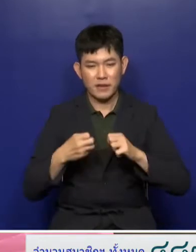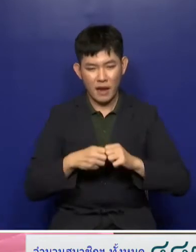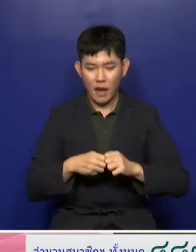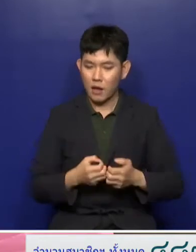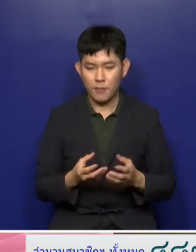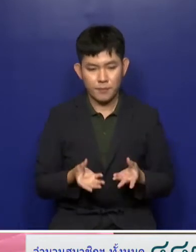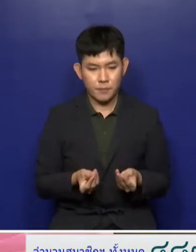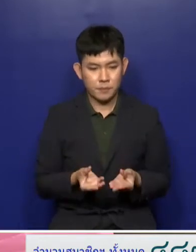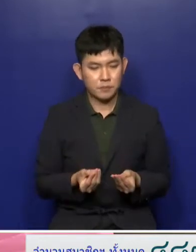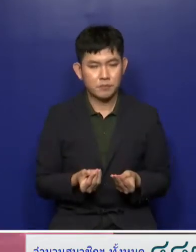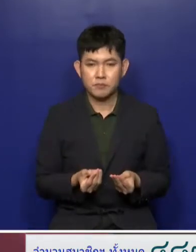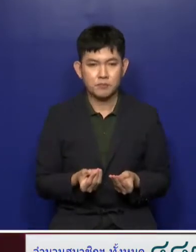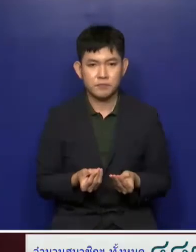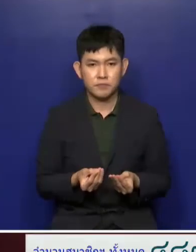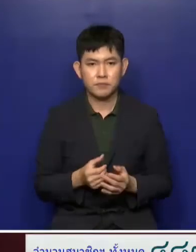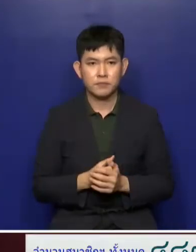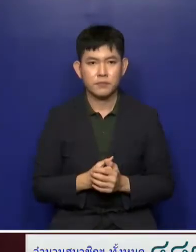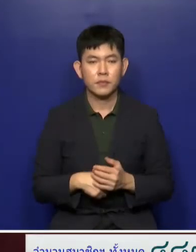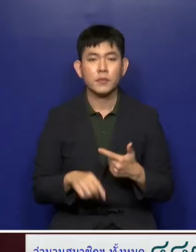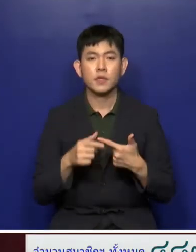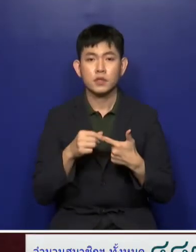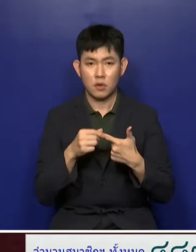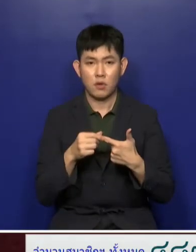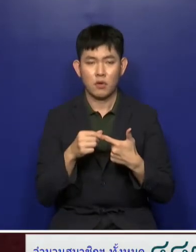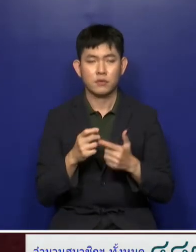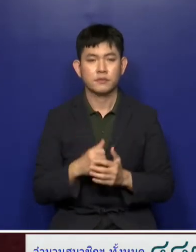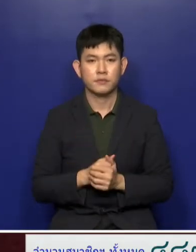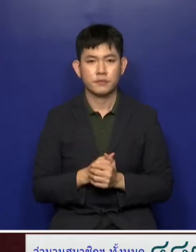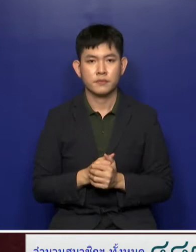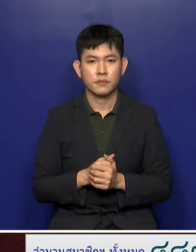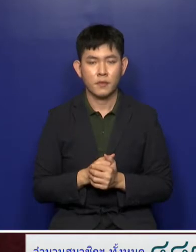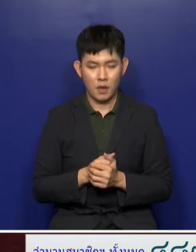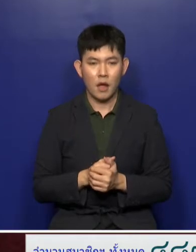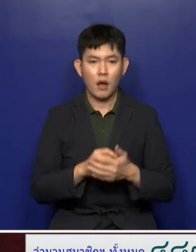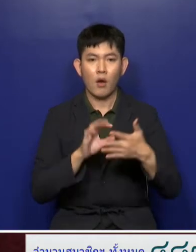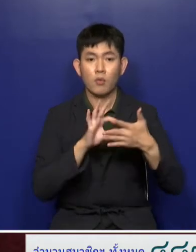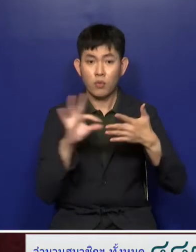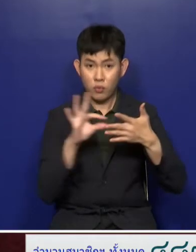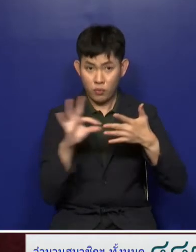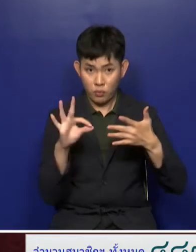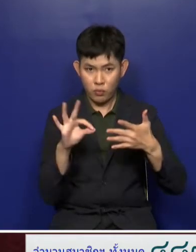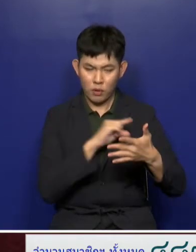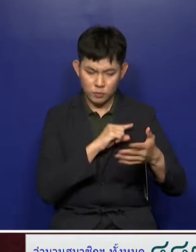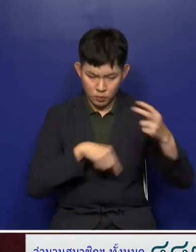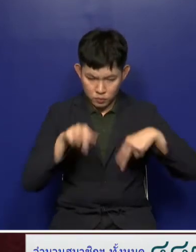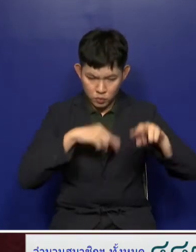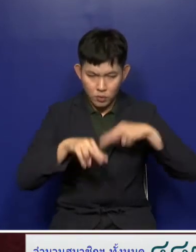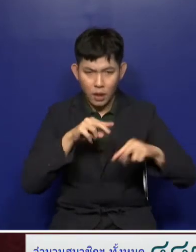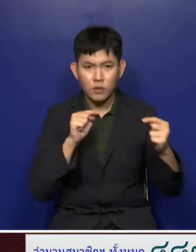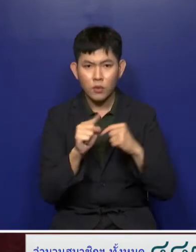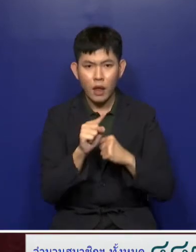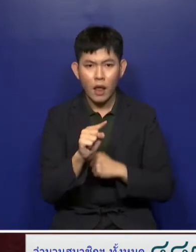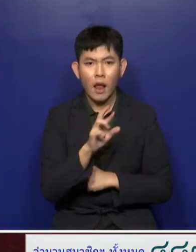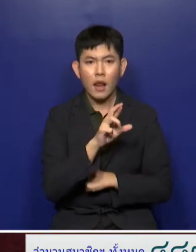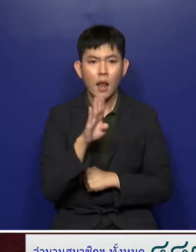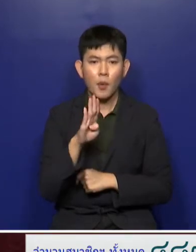ครับขอสายครับแล้วก็ขอให้ทางการแข่งแห่งชาตินะครับได้เข้าไปดูแลในเรื่องของระบบไฟ